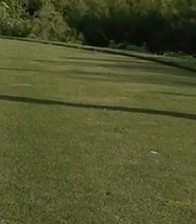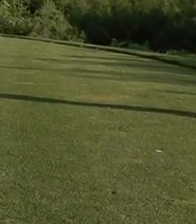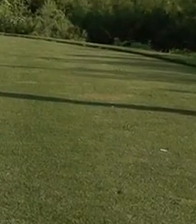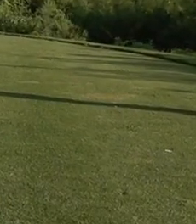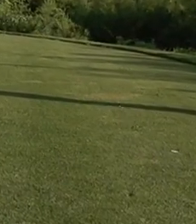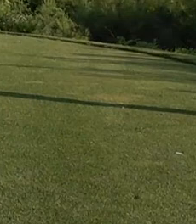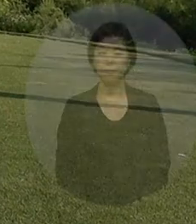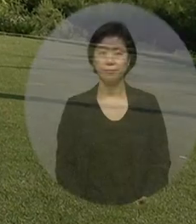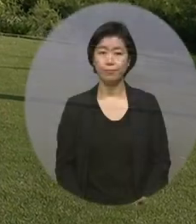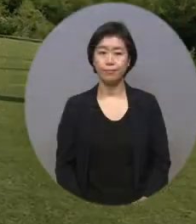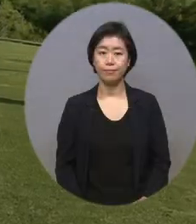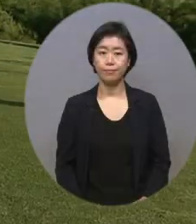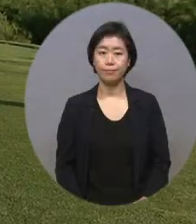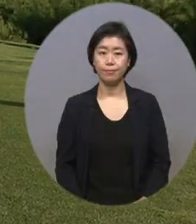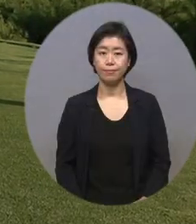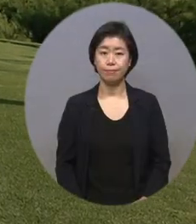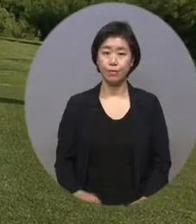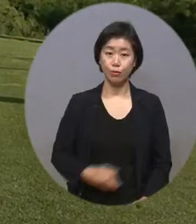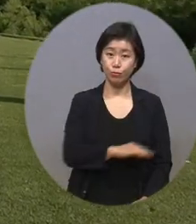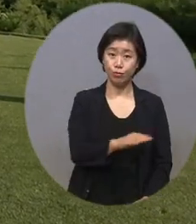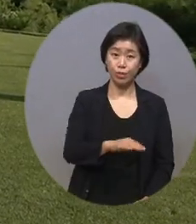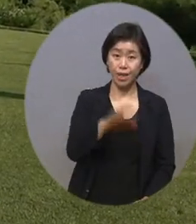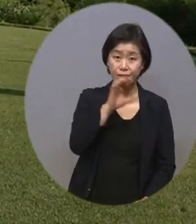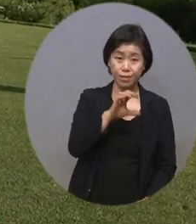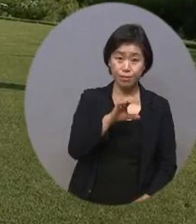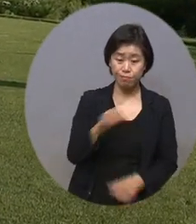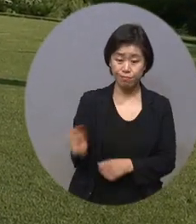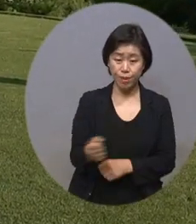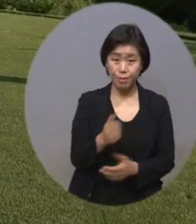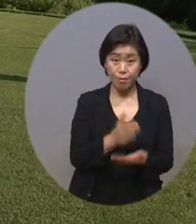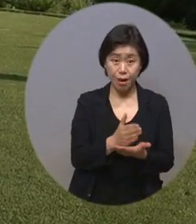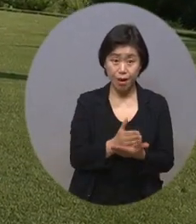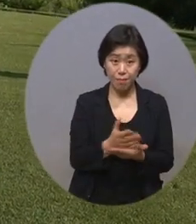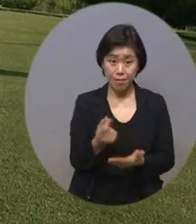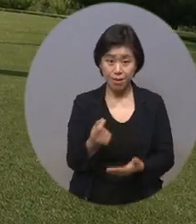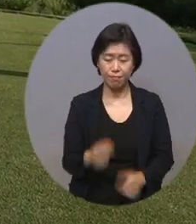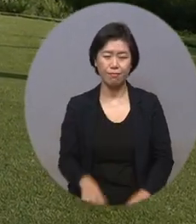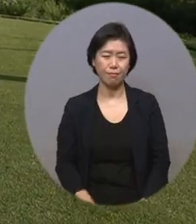해보겠다. 저희는 연습 스윙 하지 말라는 거잖아요. 연습 못 해요. 아, 네.